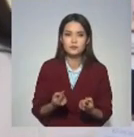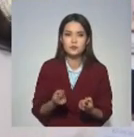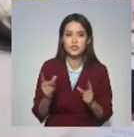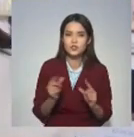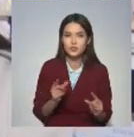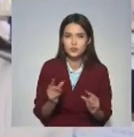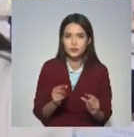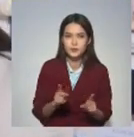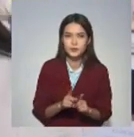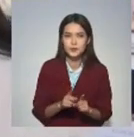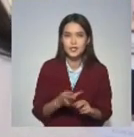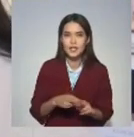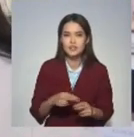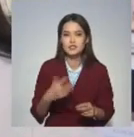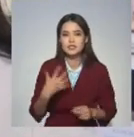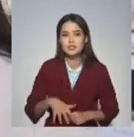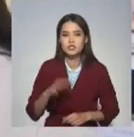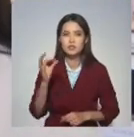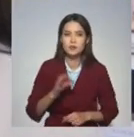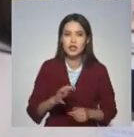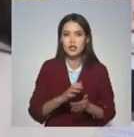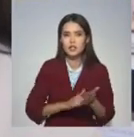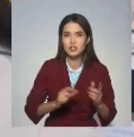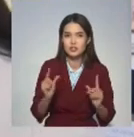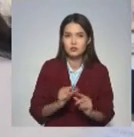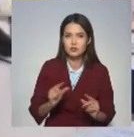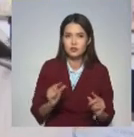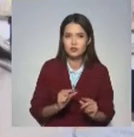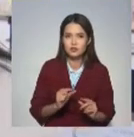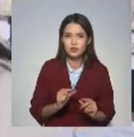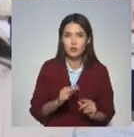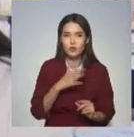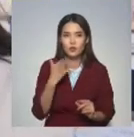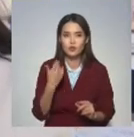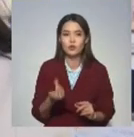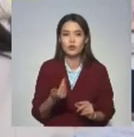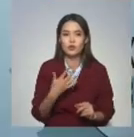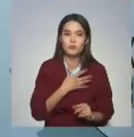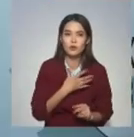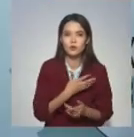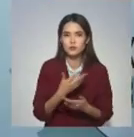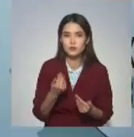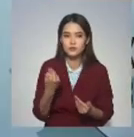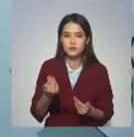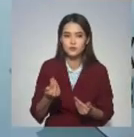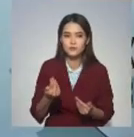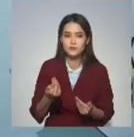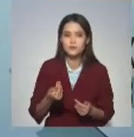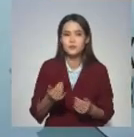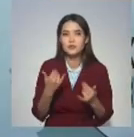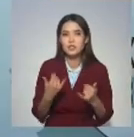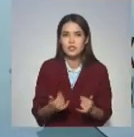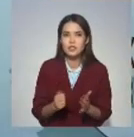үлкен. Бұрын себебі 50%-мен алу ол көп адамға мүмкіншілік болған жоқ. Біздер қаламен ғана шектеліп